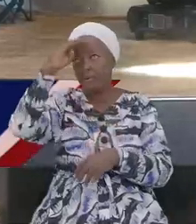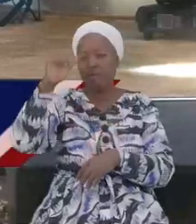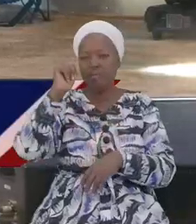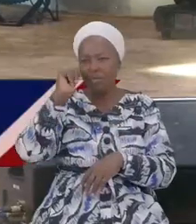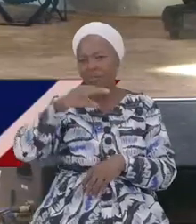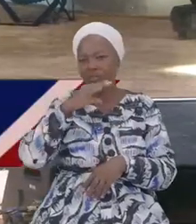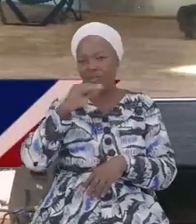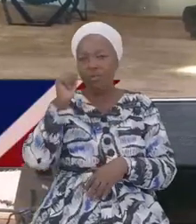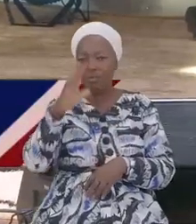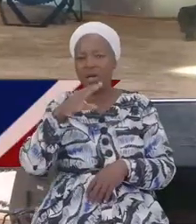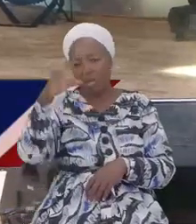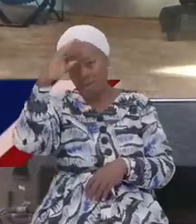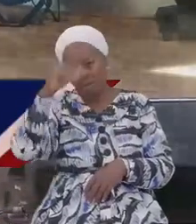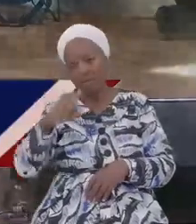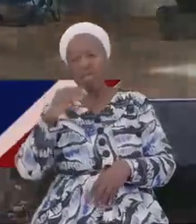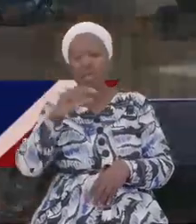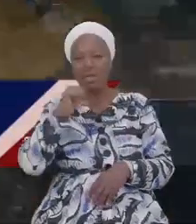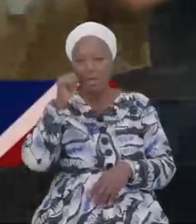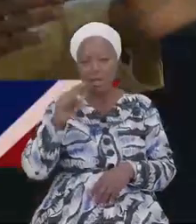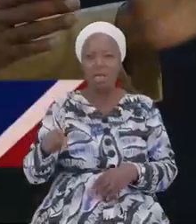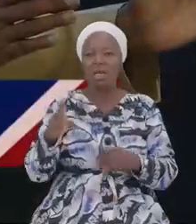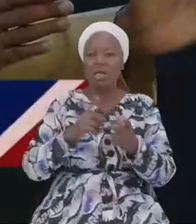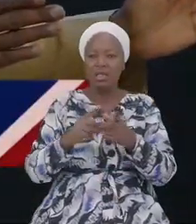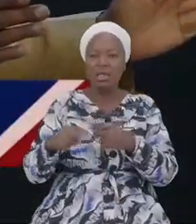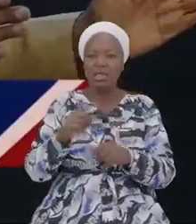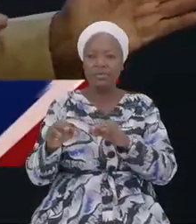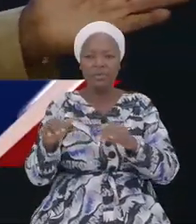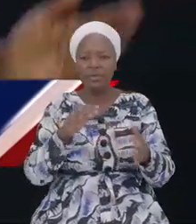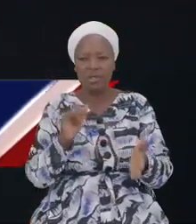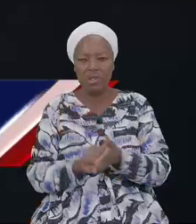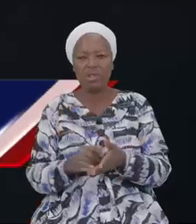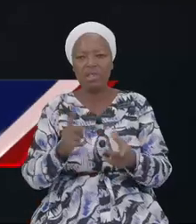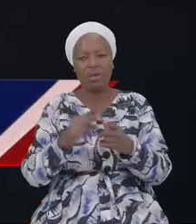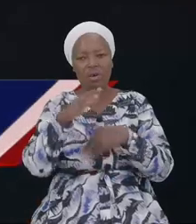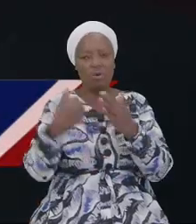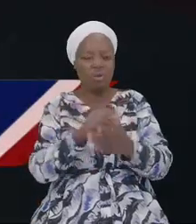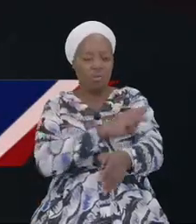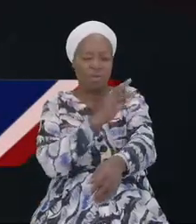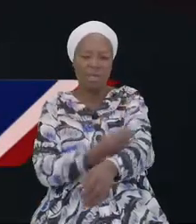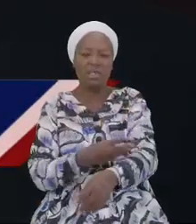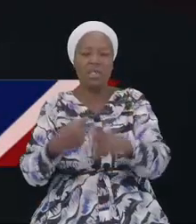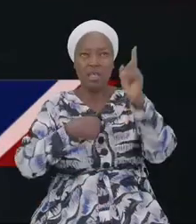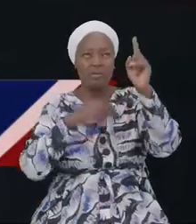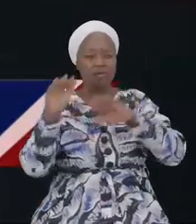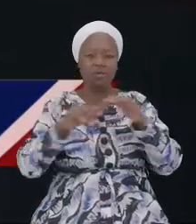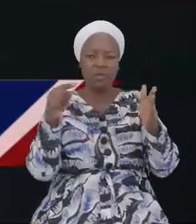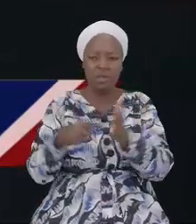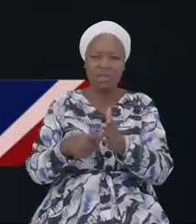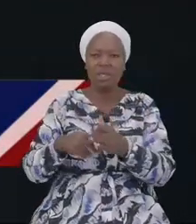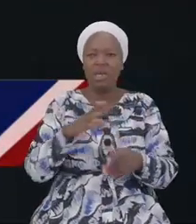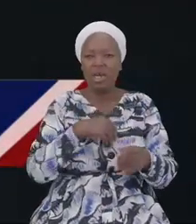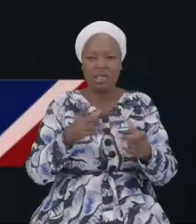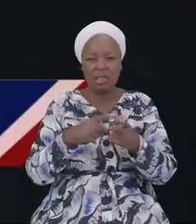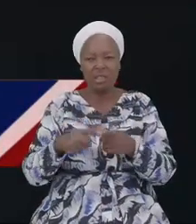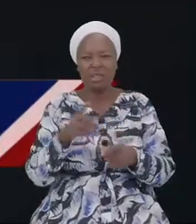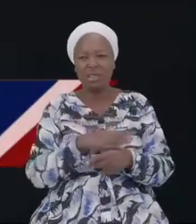fille, ou le garçon fait ceci, alors moi, le Tout-Puissant, je ferai cela. Nous